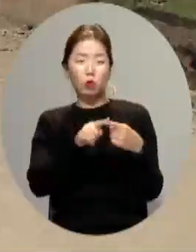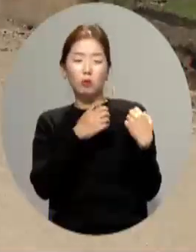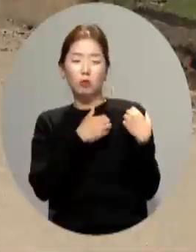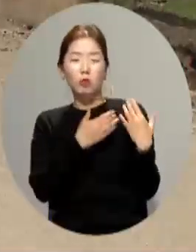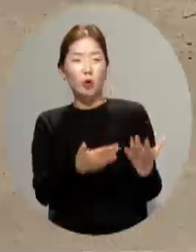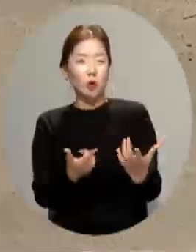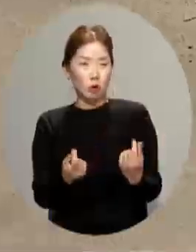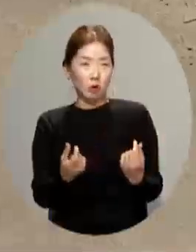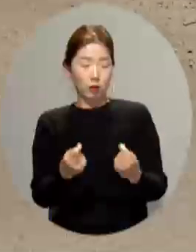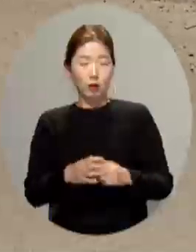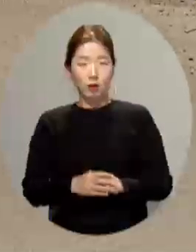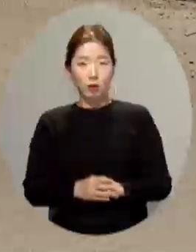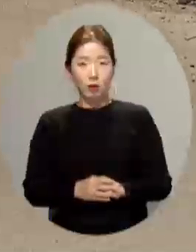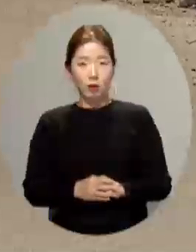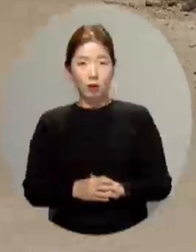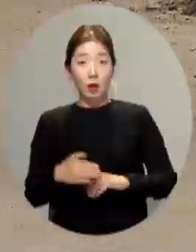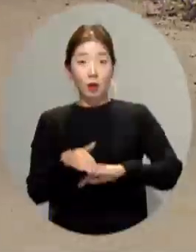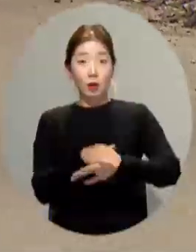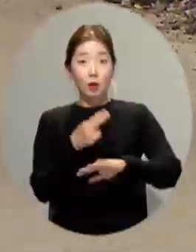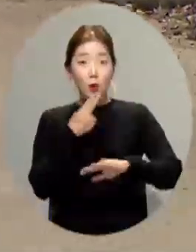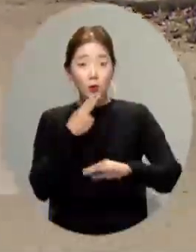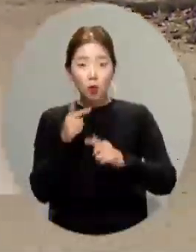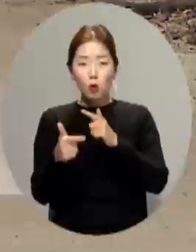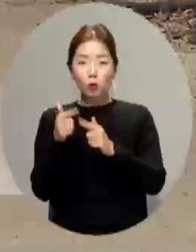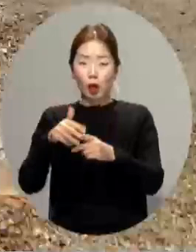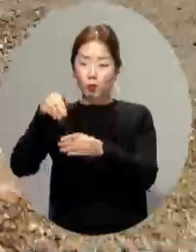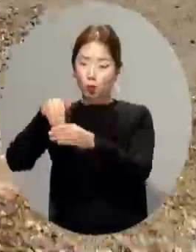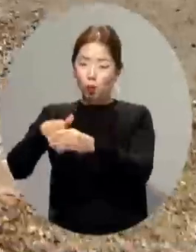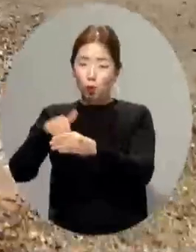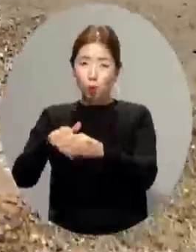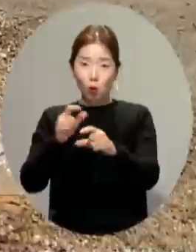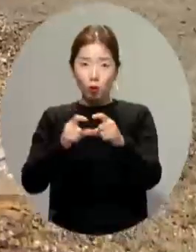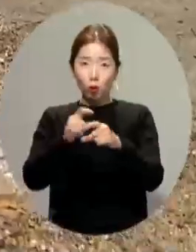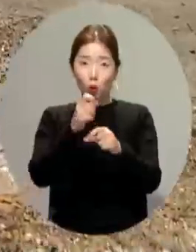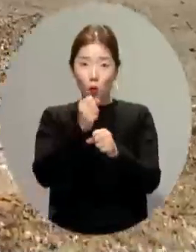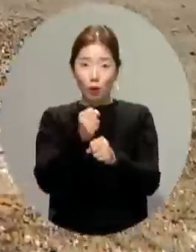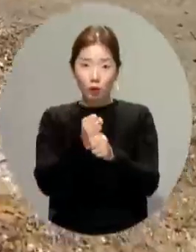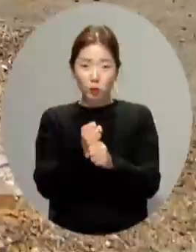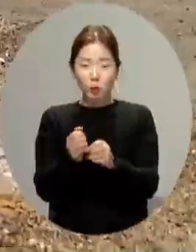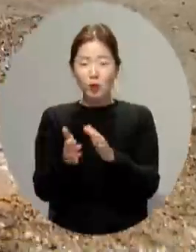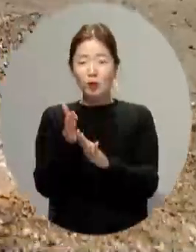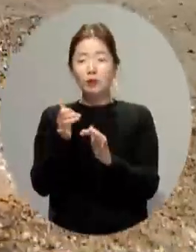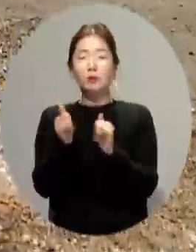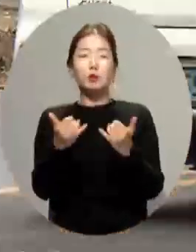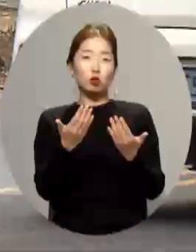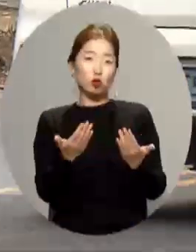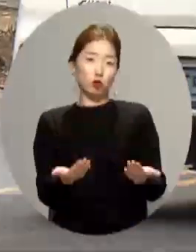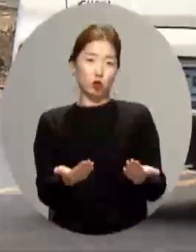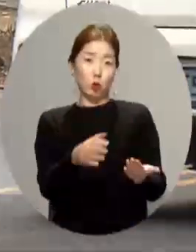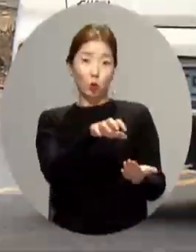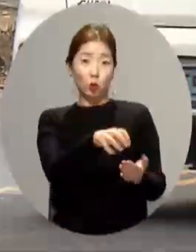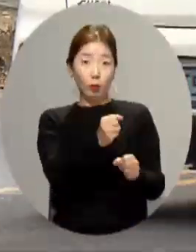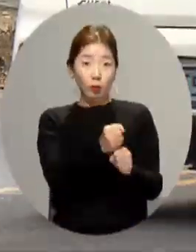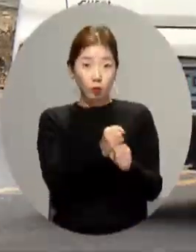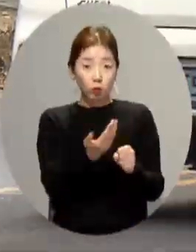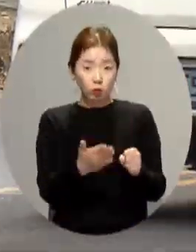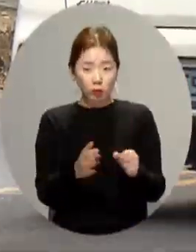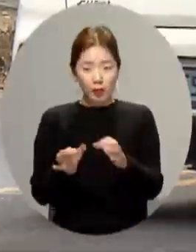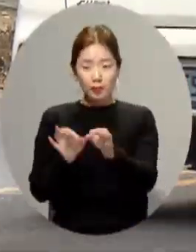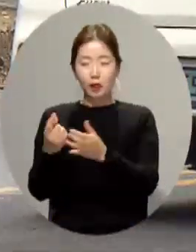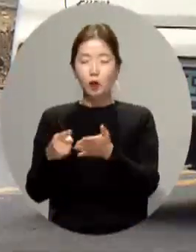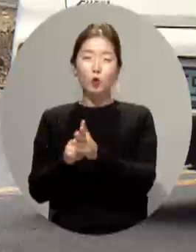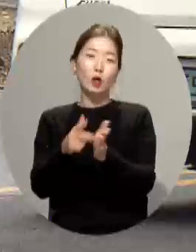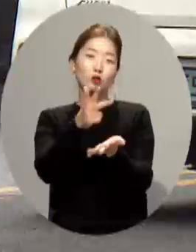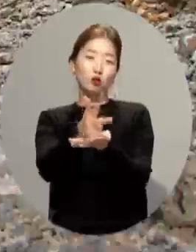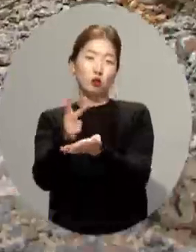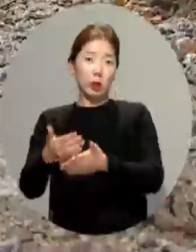없습니다. 계획에 없던 나무 식재 공간을 추가해 당초 시민 휴식 공간으로 설계됐다가 상가를 위한